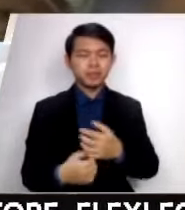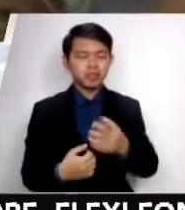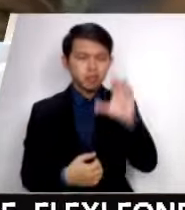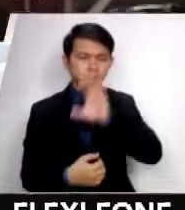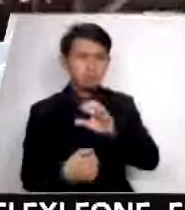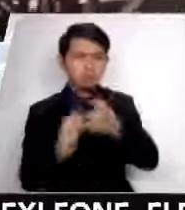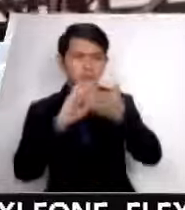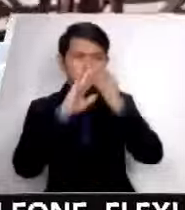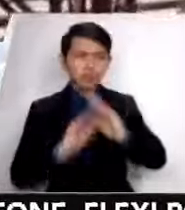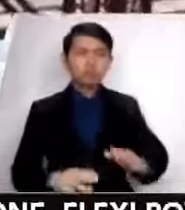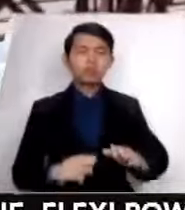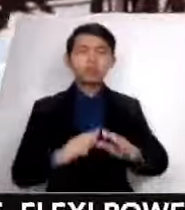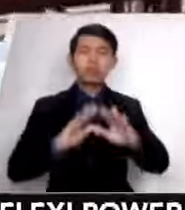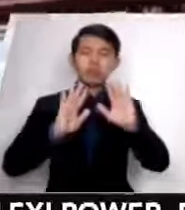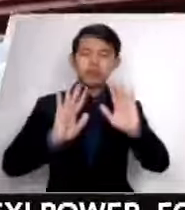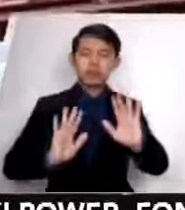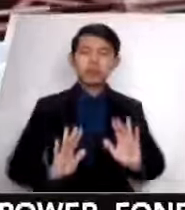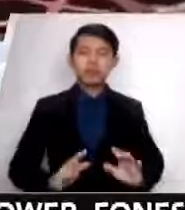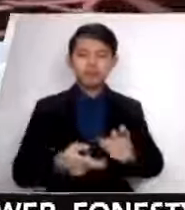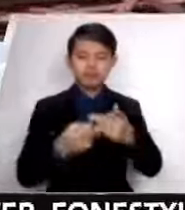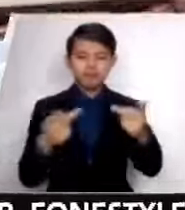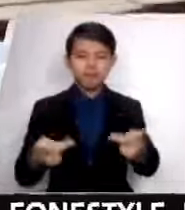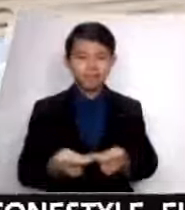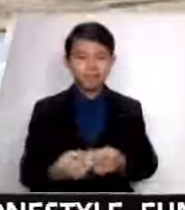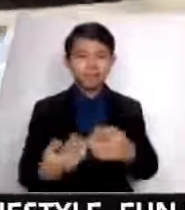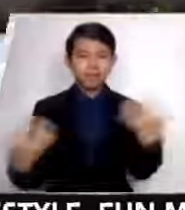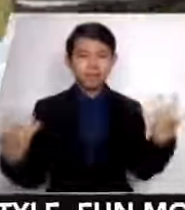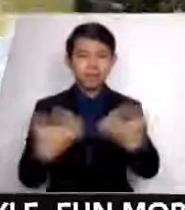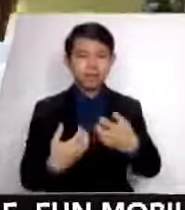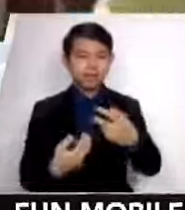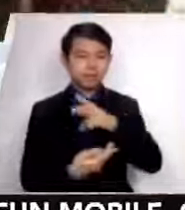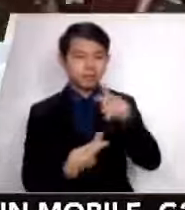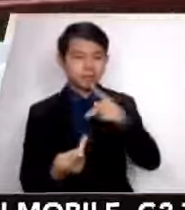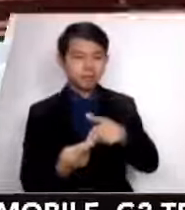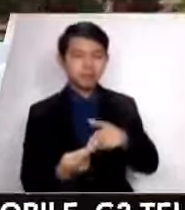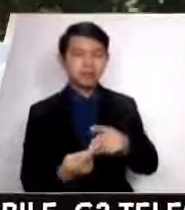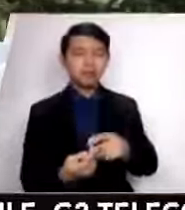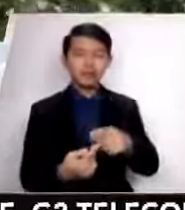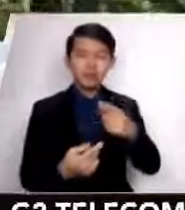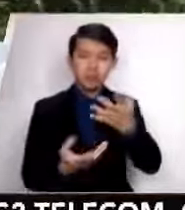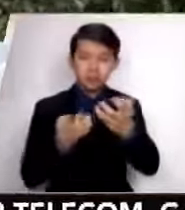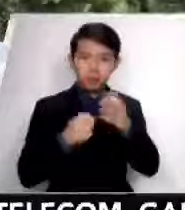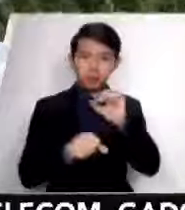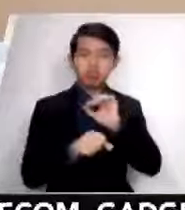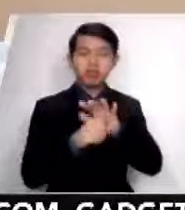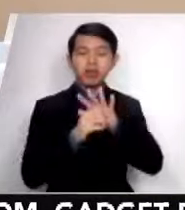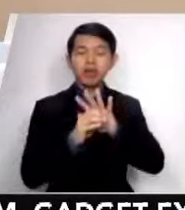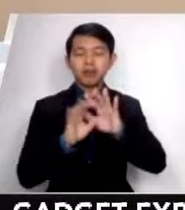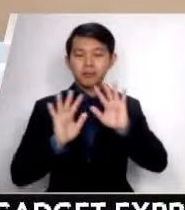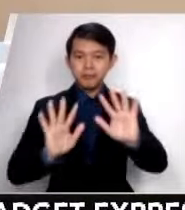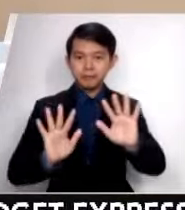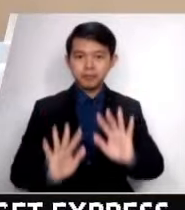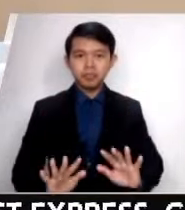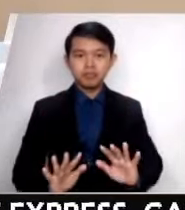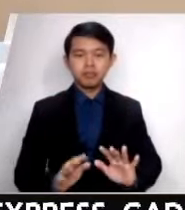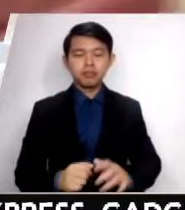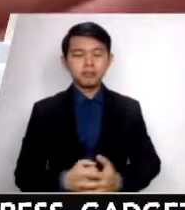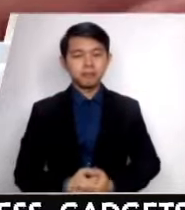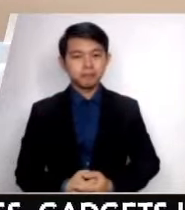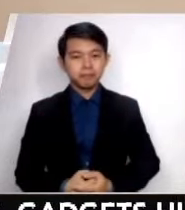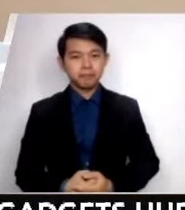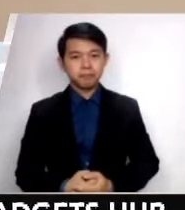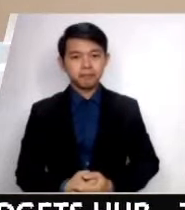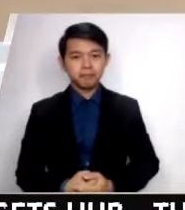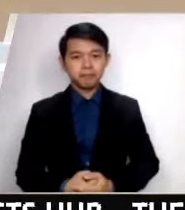place. Perfect daw ang Bukidnon sa mga gustong mag-relax. Yung ganong feeling, hindi ko siya nakita sa mga ibang lugar